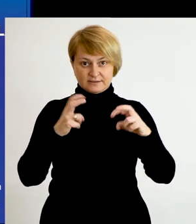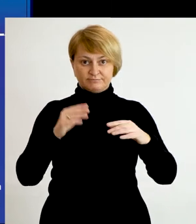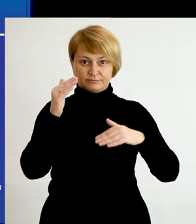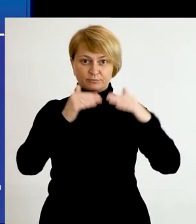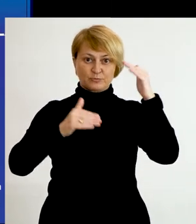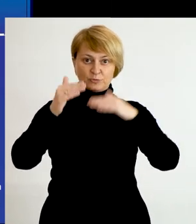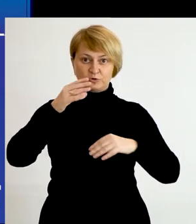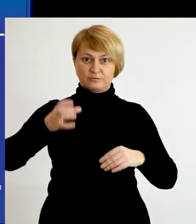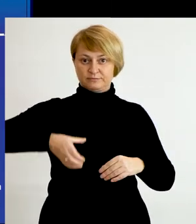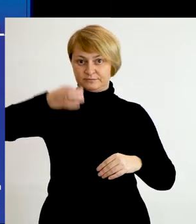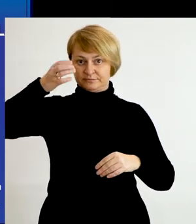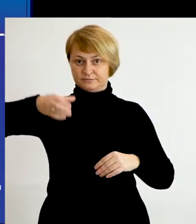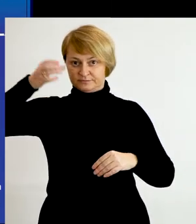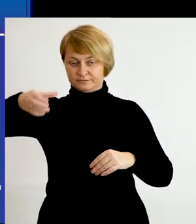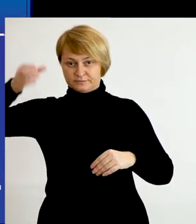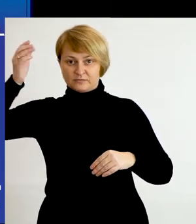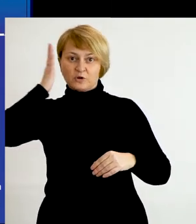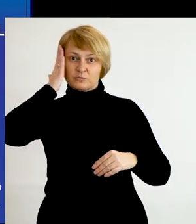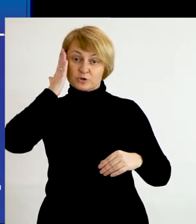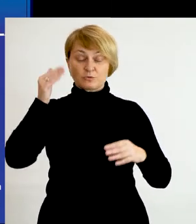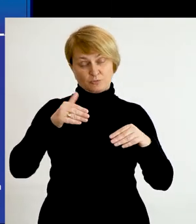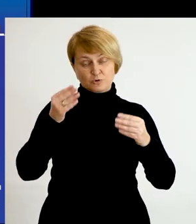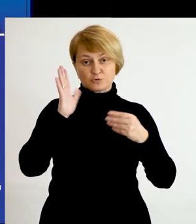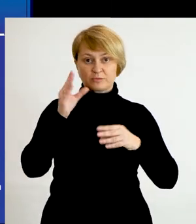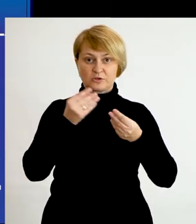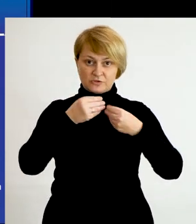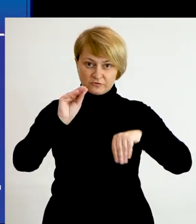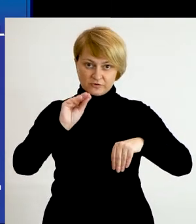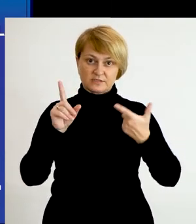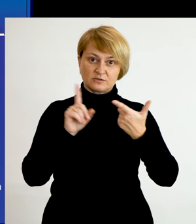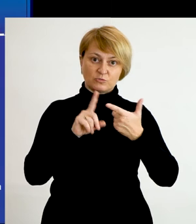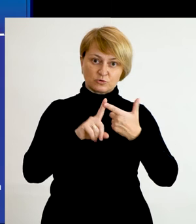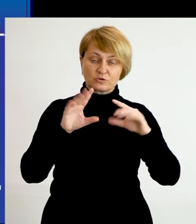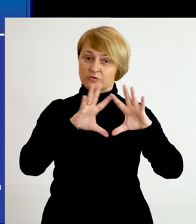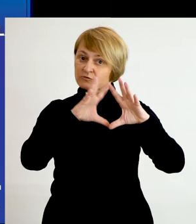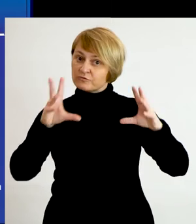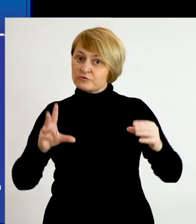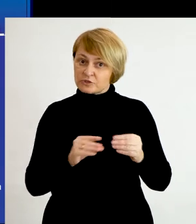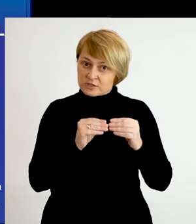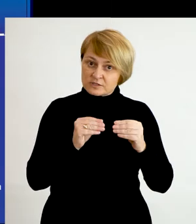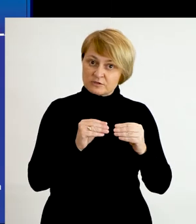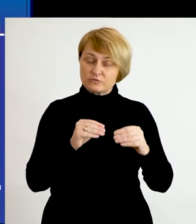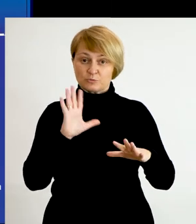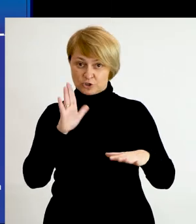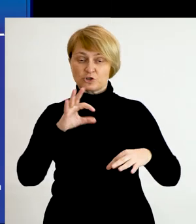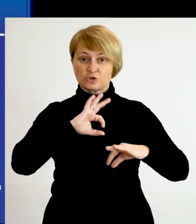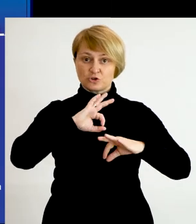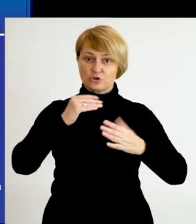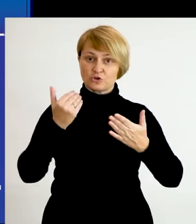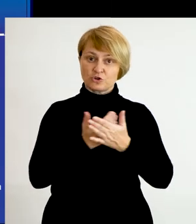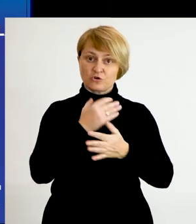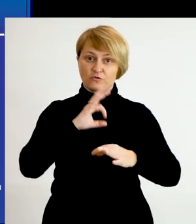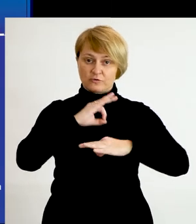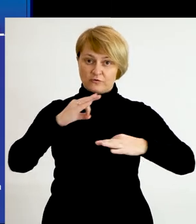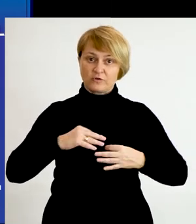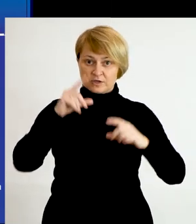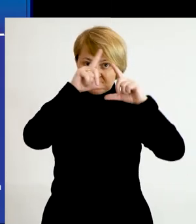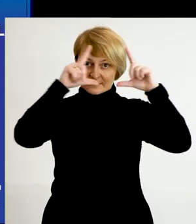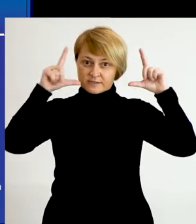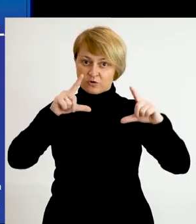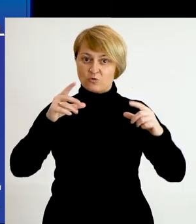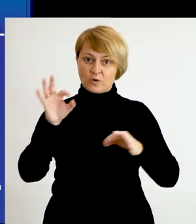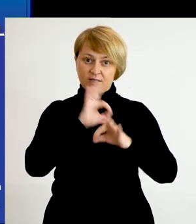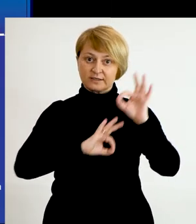i kto wie, czy tych inwestycji mieszkaniowych nie będzie więcej. Po drugie, wszystko wskazuje na to, że będzie nowy właściciel zakładów naprawy